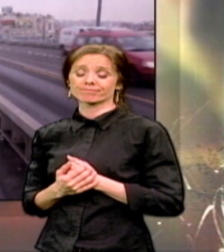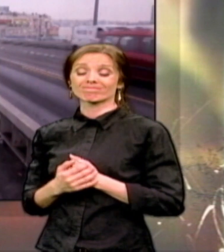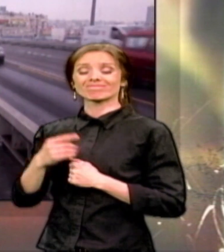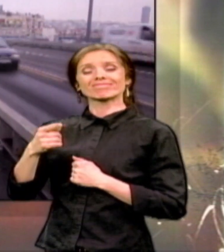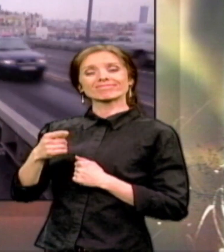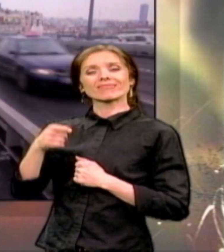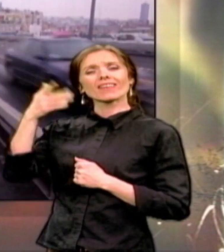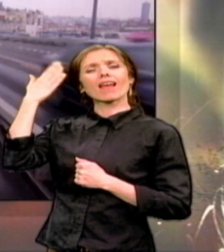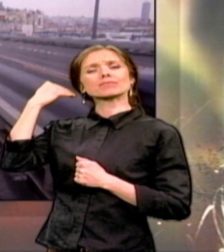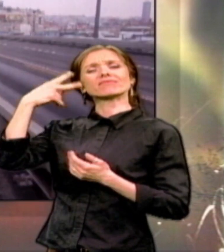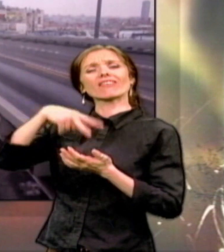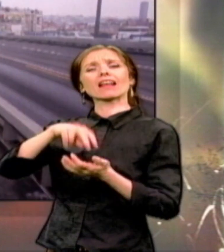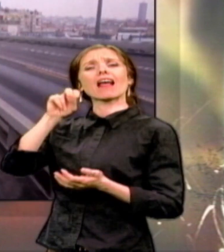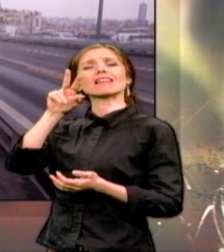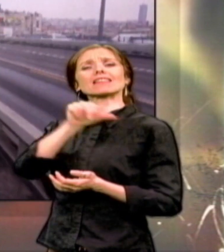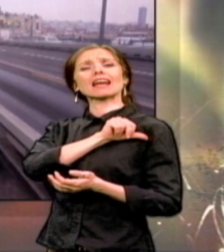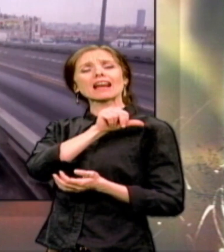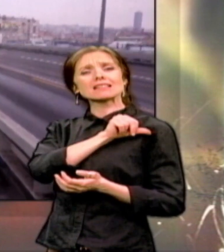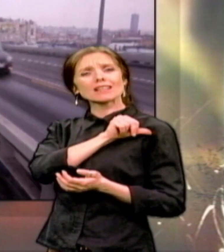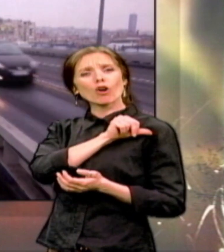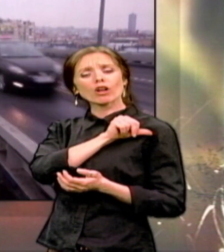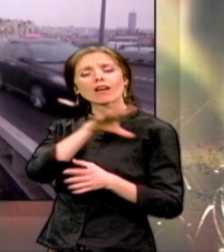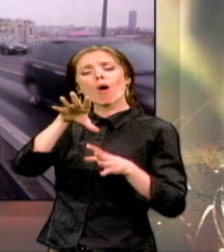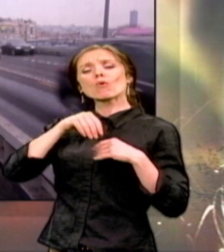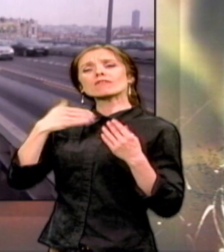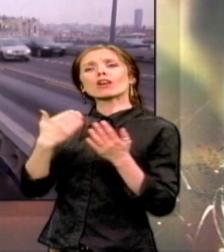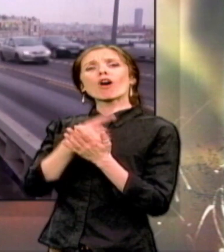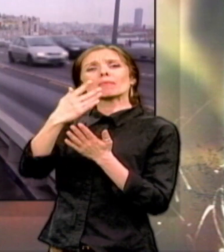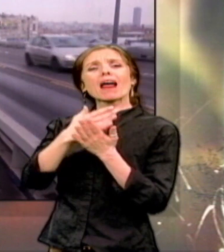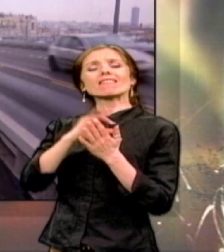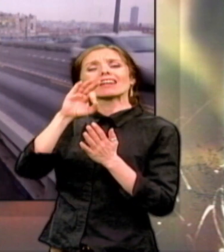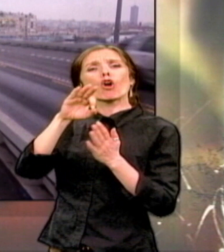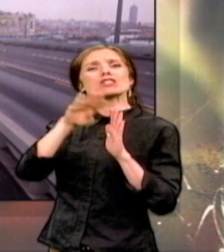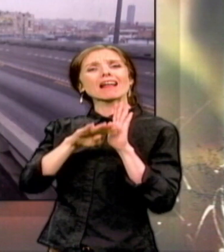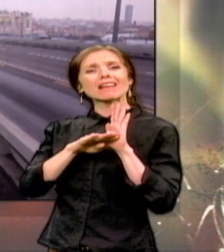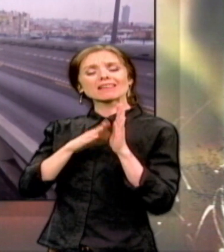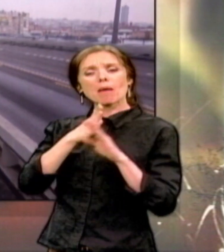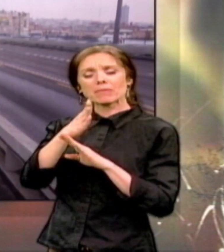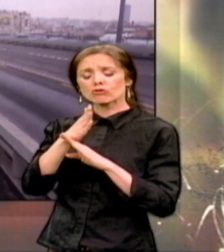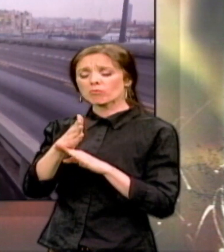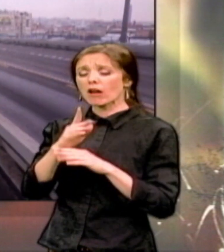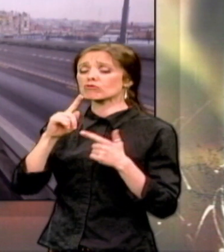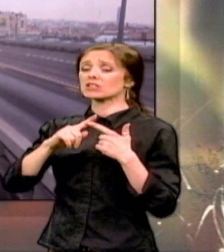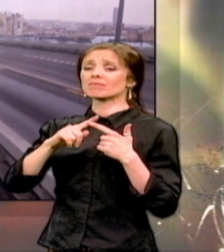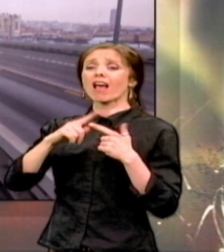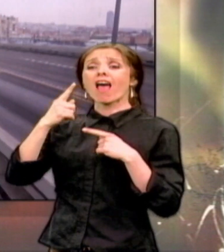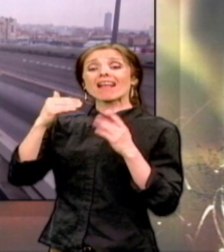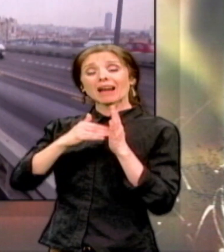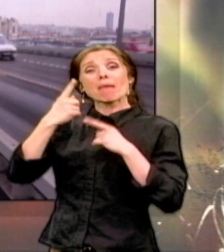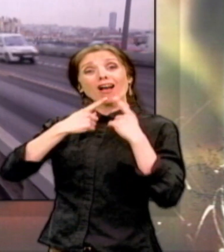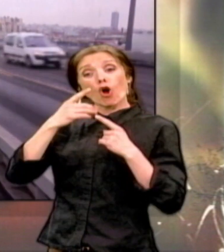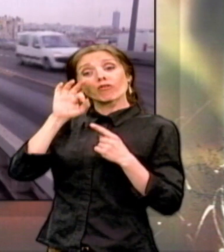te 2013. godine usvojen je novi pravilnik o standardima pristupačnosti. Govorilo se više o humanosti umesto